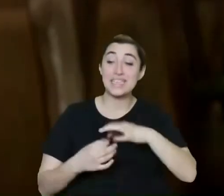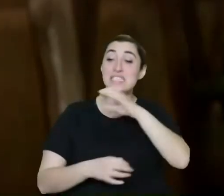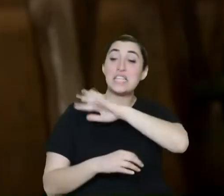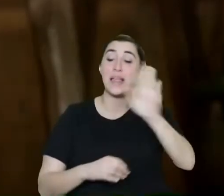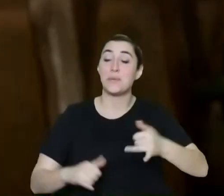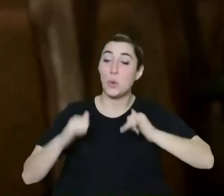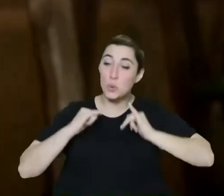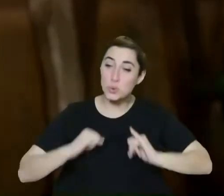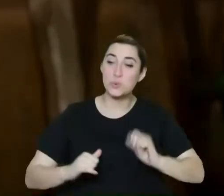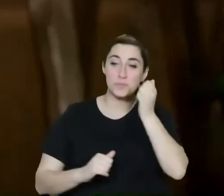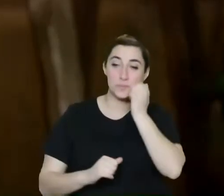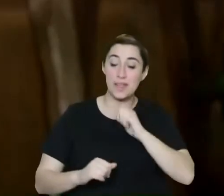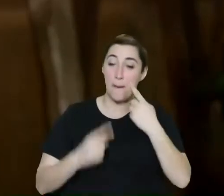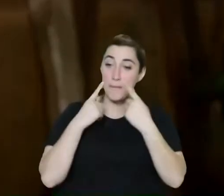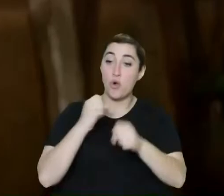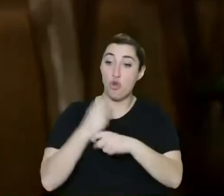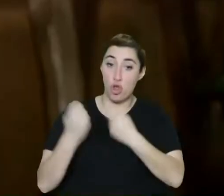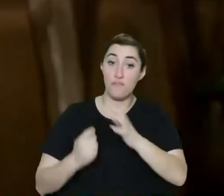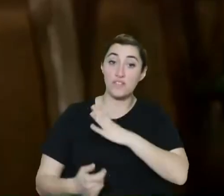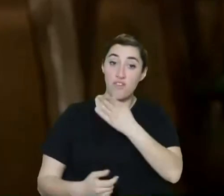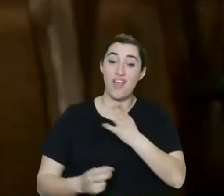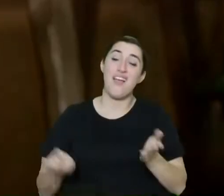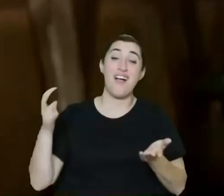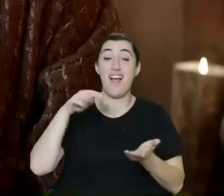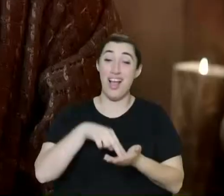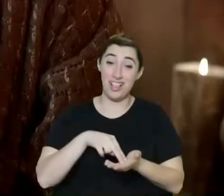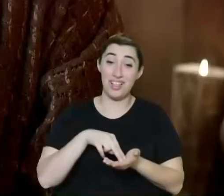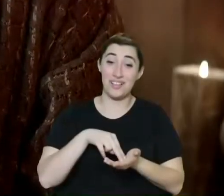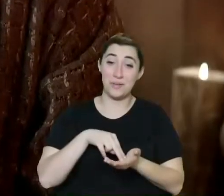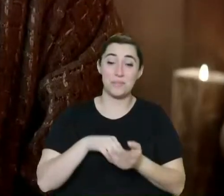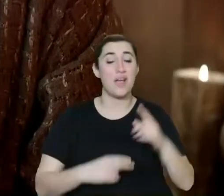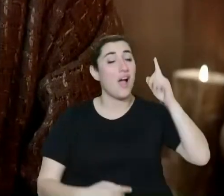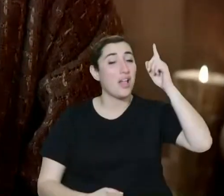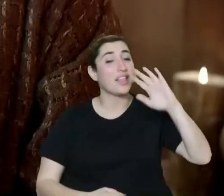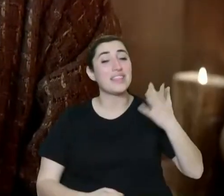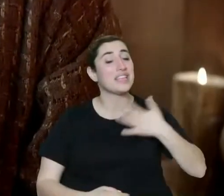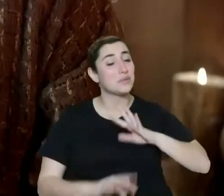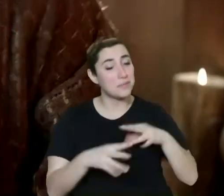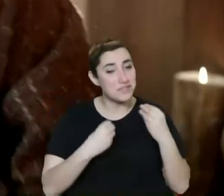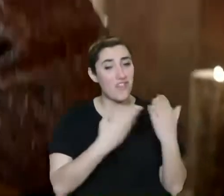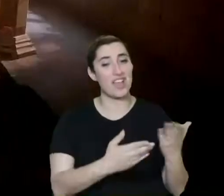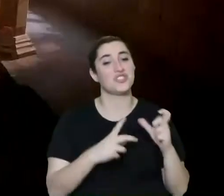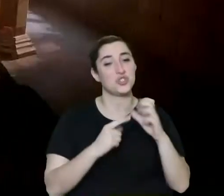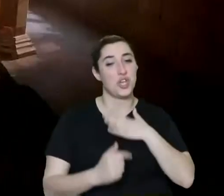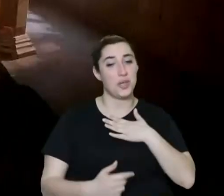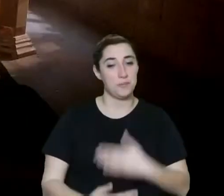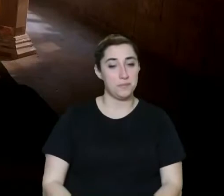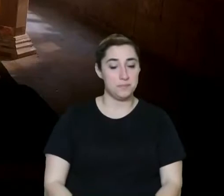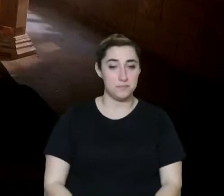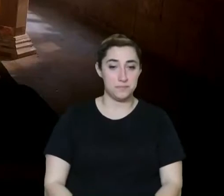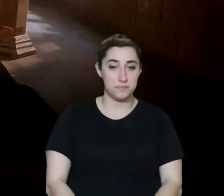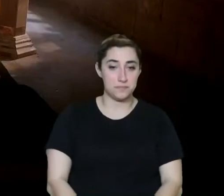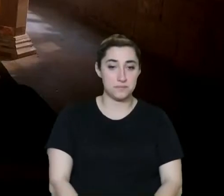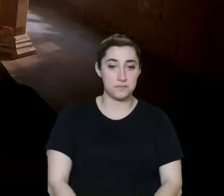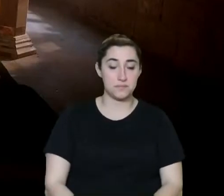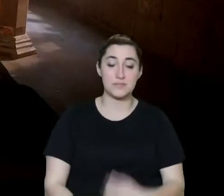ahalinin huzur ve sükununu teminle vazifeliyken kalkıp da... Rabbim ne muradınız varsa versin şeyhim. Yine